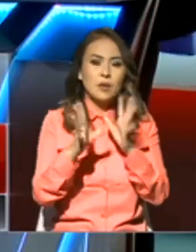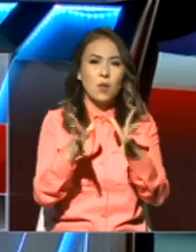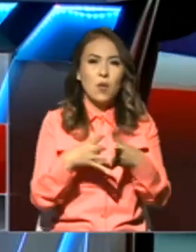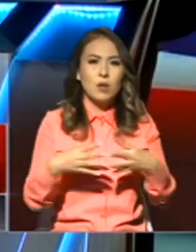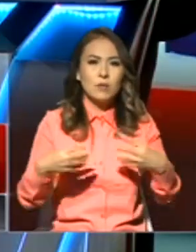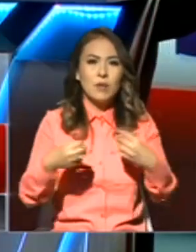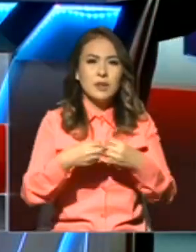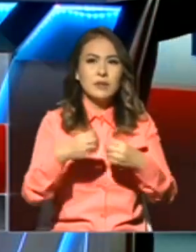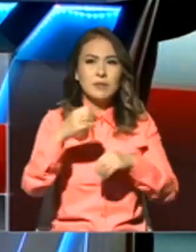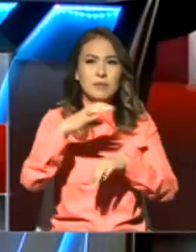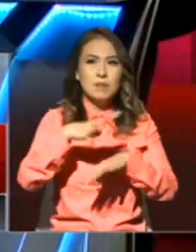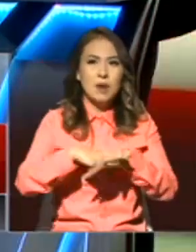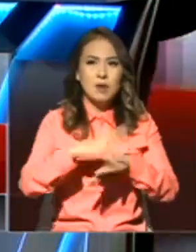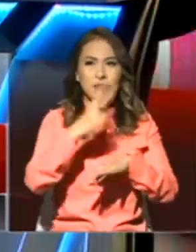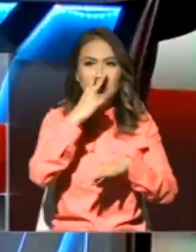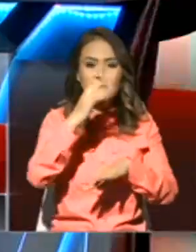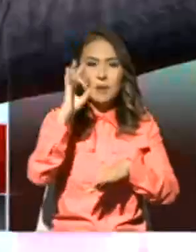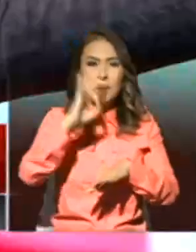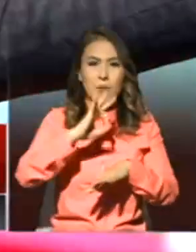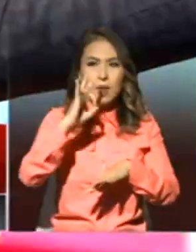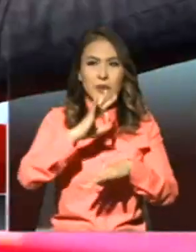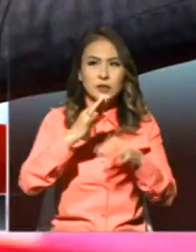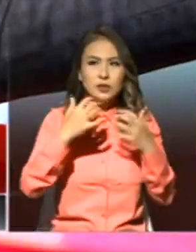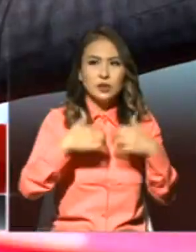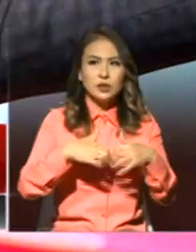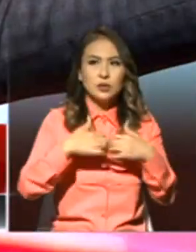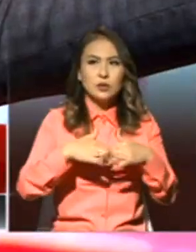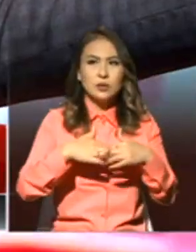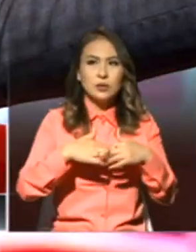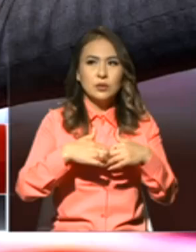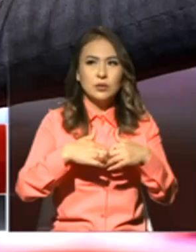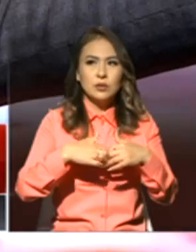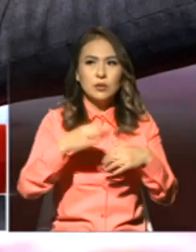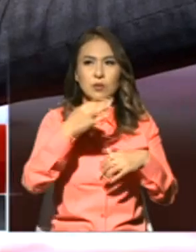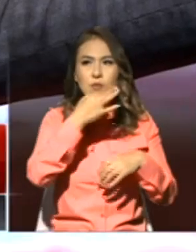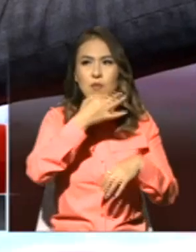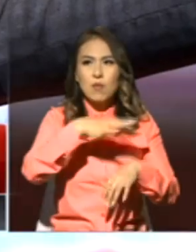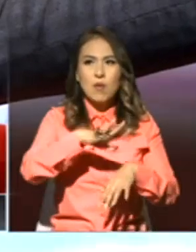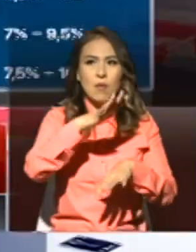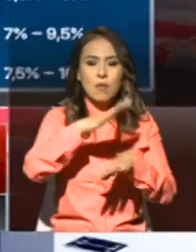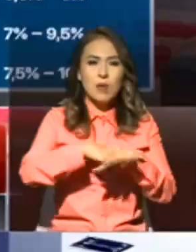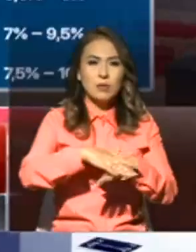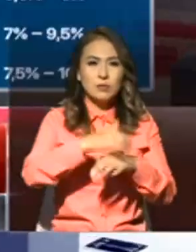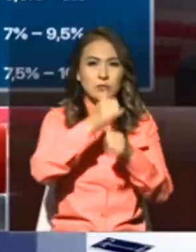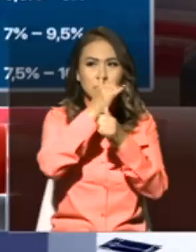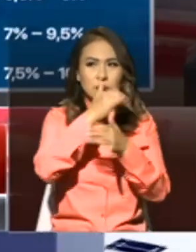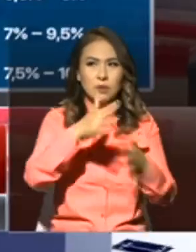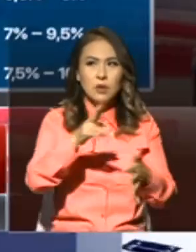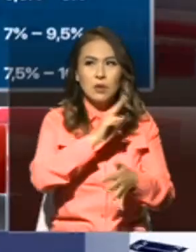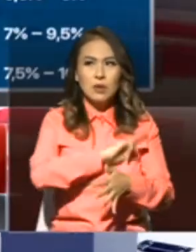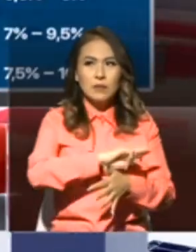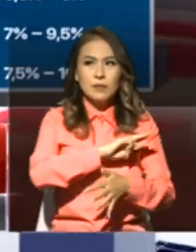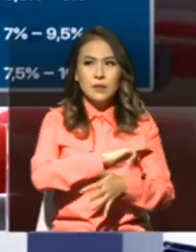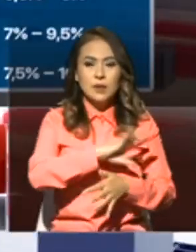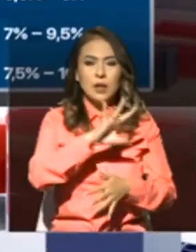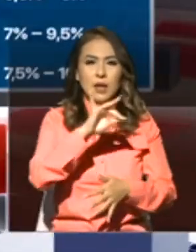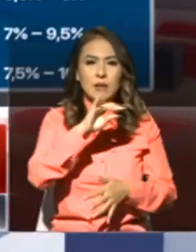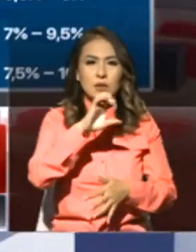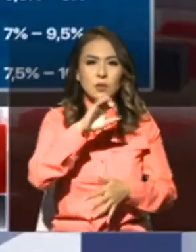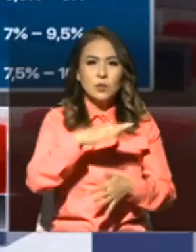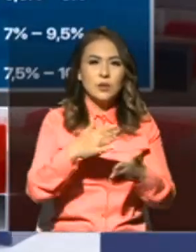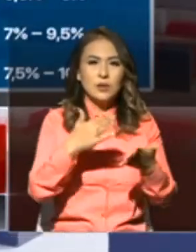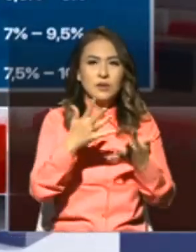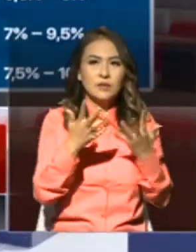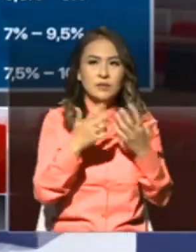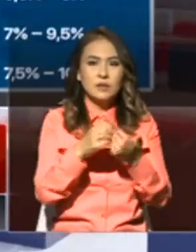қараңыз. Бұндай пайыздармен негізінде кез келген банк жұмыс істей алмайды, ешқалай жұмыс істей алмайды. Арнайы институт ретінде шығаратын